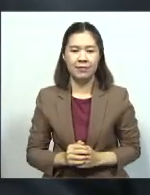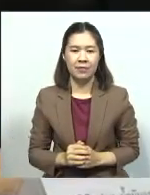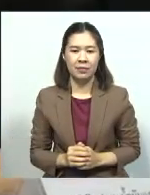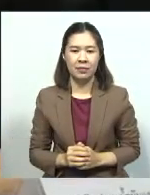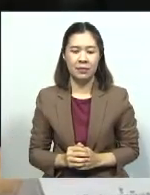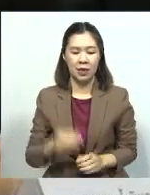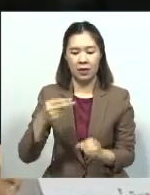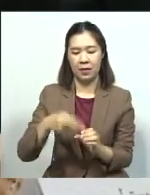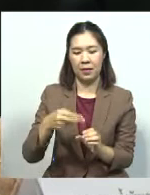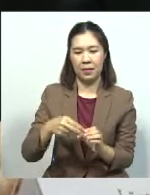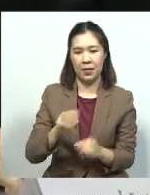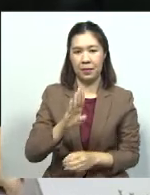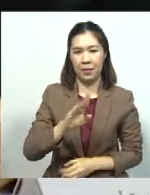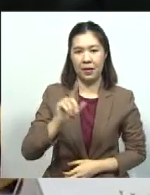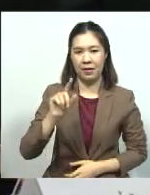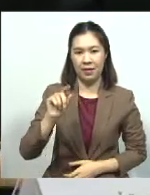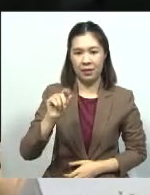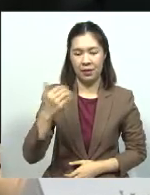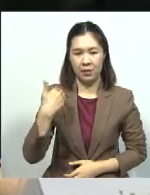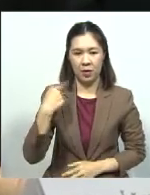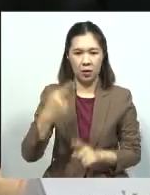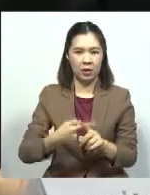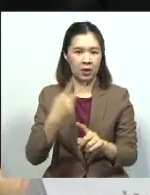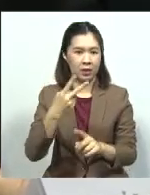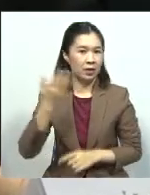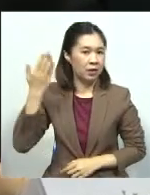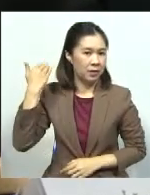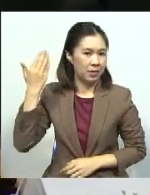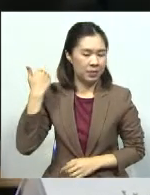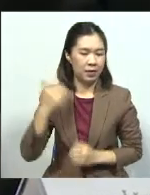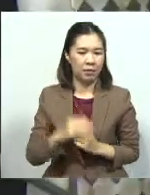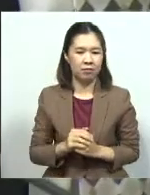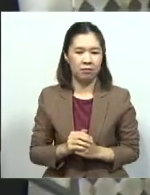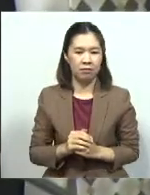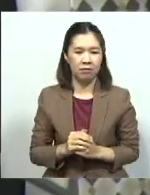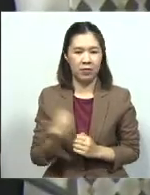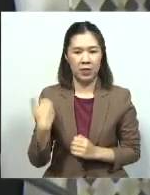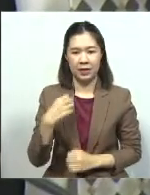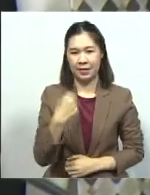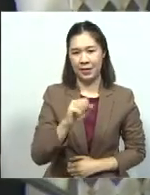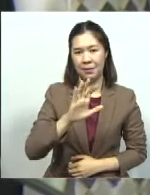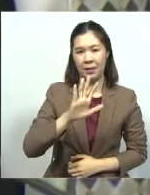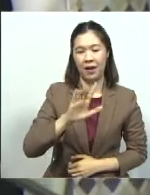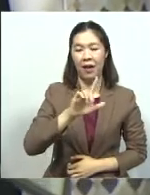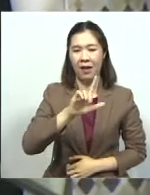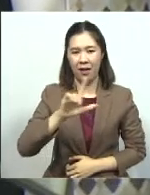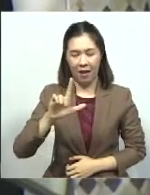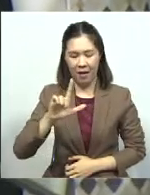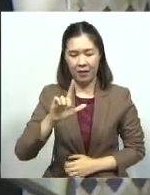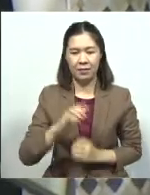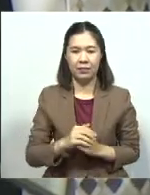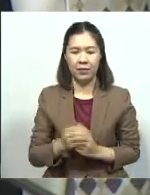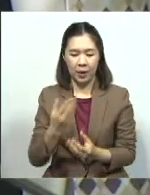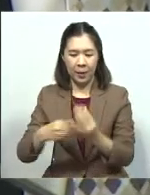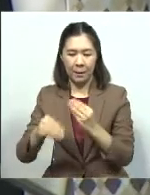ำหน่ายน้ำมันดีเซล B20 นะครับในเดือนกุมภาพันธ์ที่ผ่านมาต้องบอกว่ามีมากกว่า15ล้านลิตรนะเพิ่มขึ้นจากเท่าตัวเนี่ย8